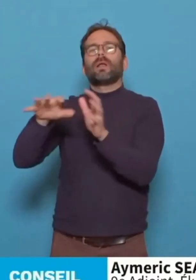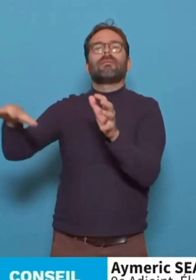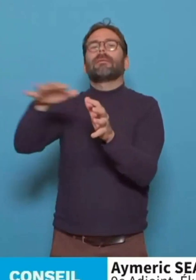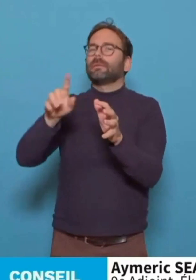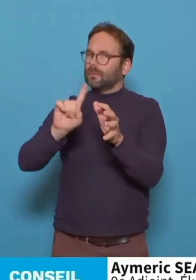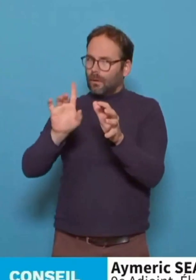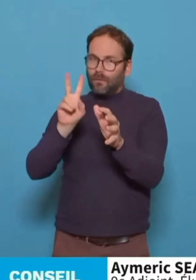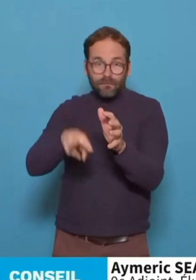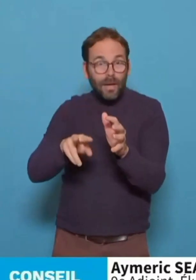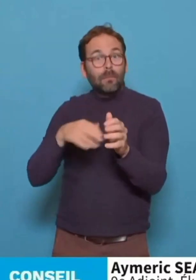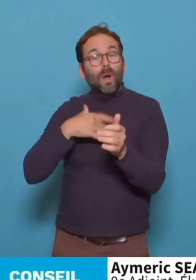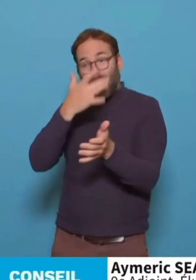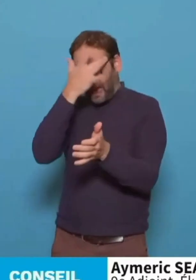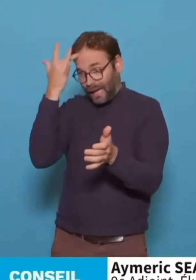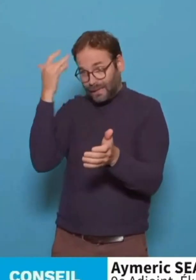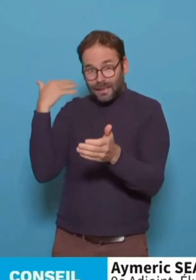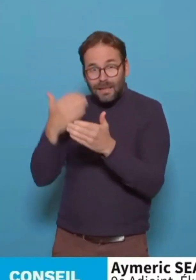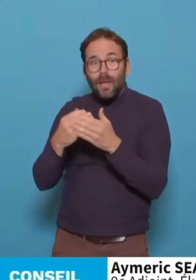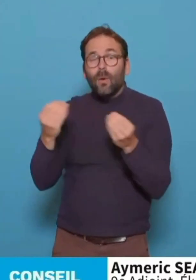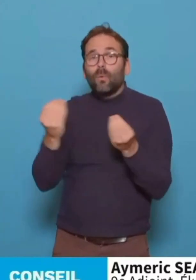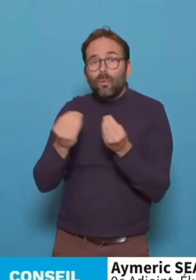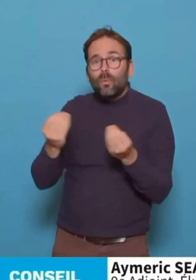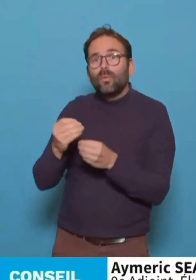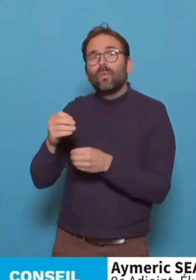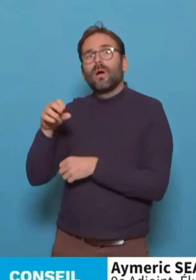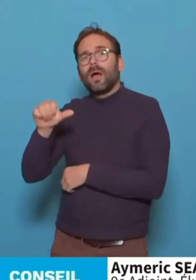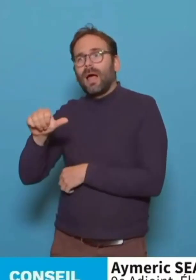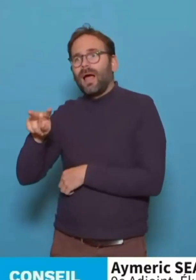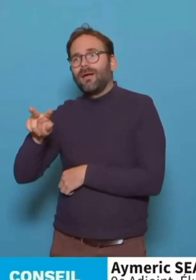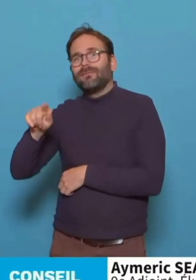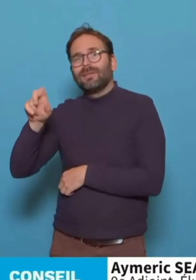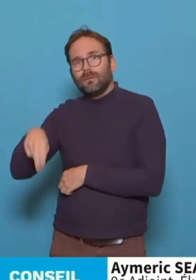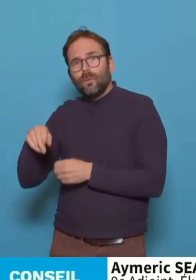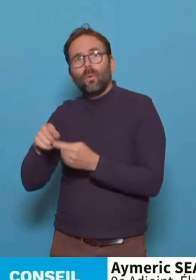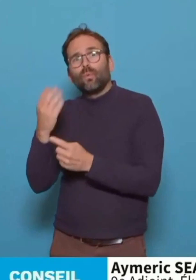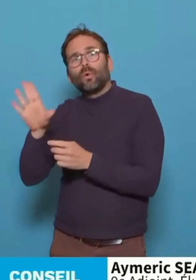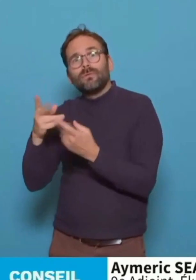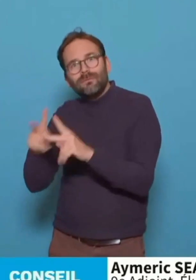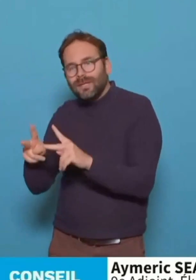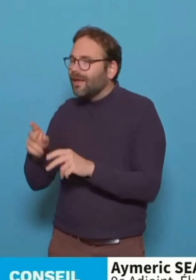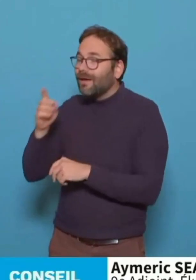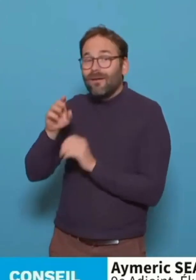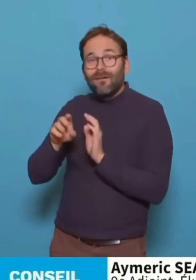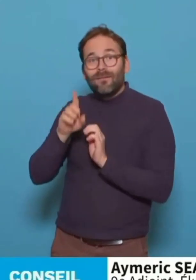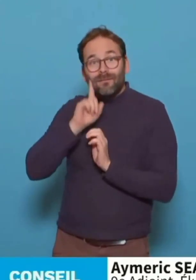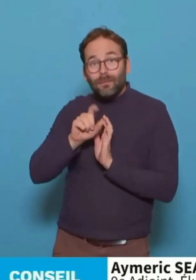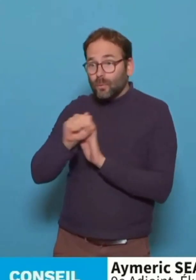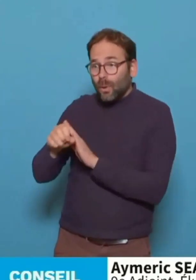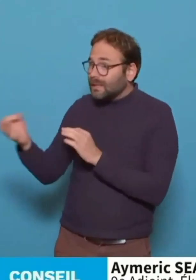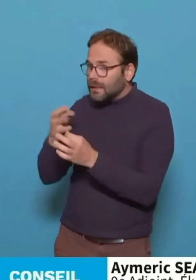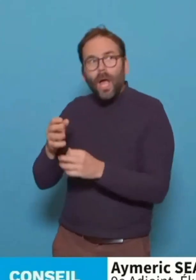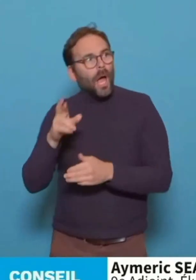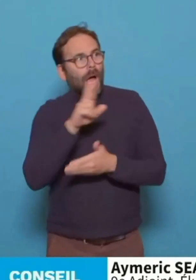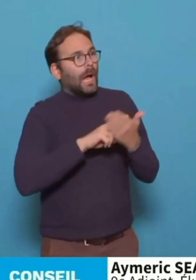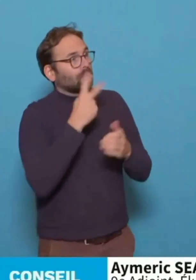j'ai passé mon été à Avignon et ailleurs à entendre des hommes et des femmes de droite nous dire « on n'est pas comme eux, on n'est pas comme la